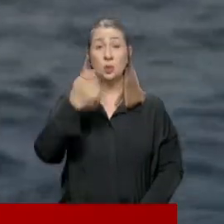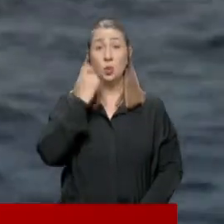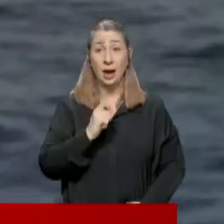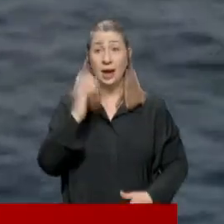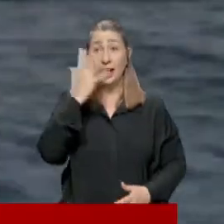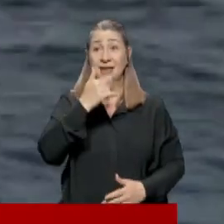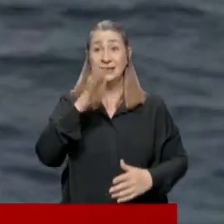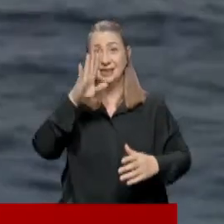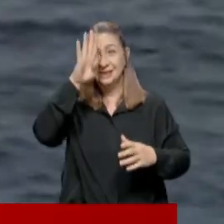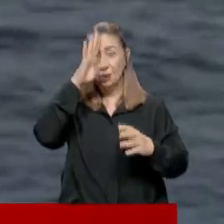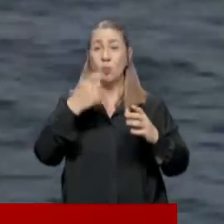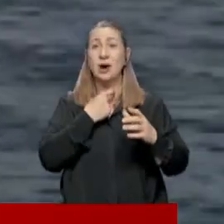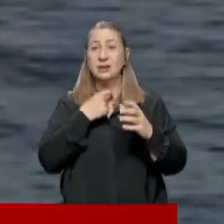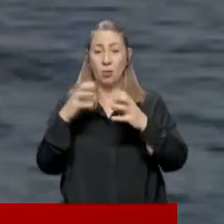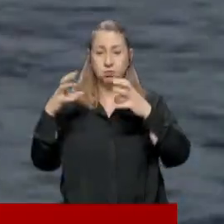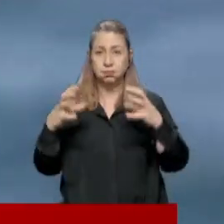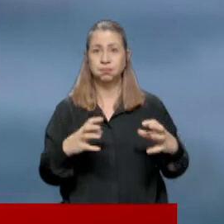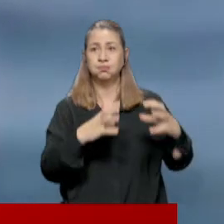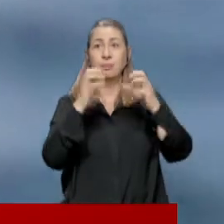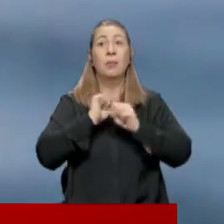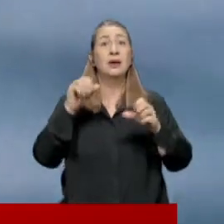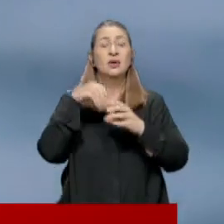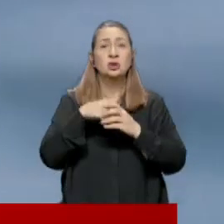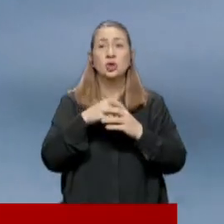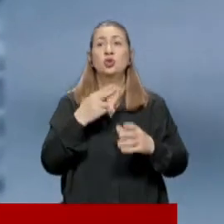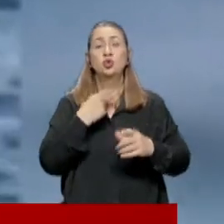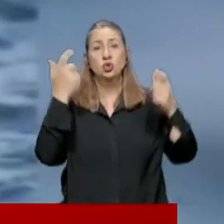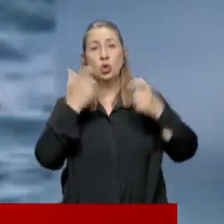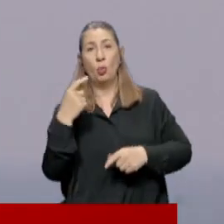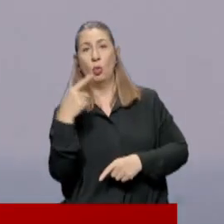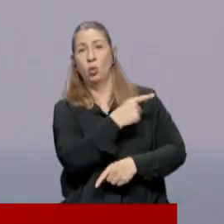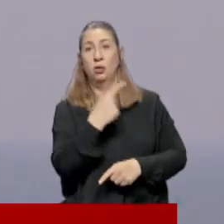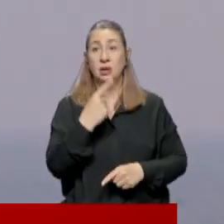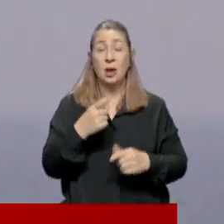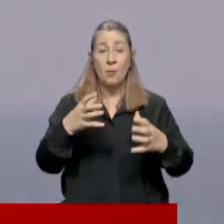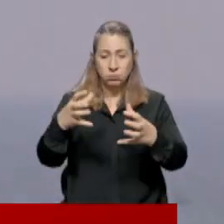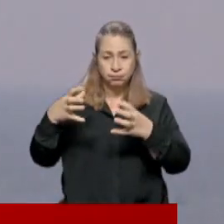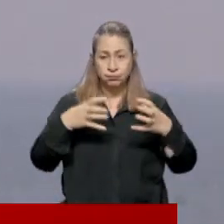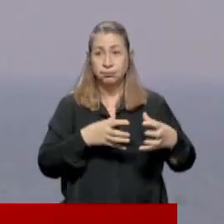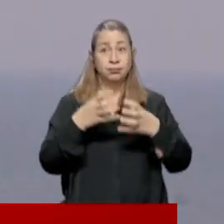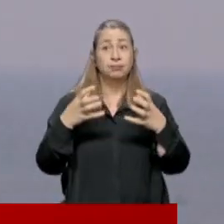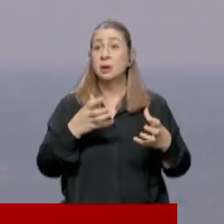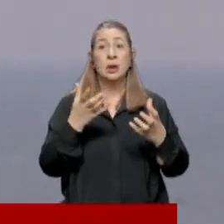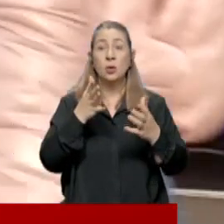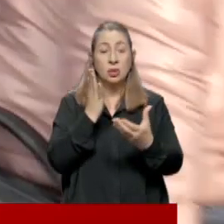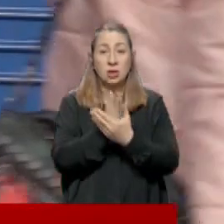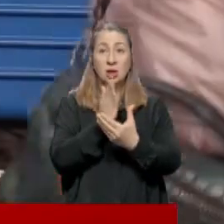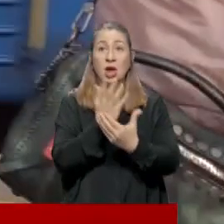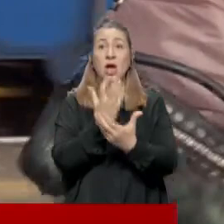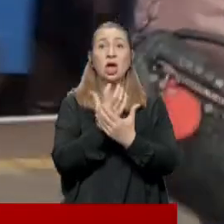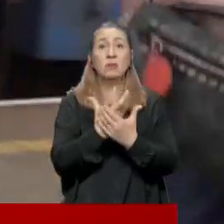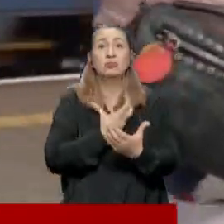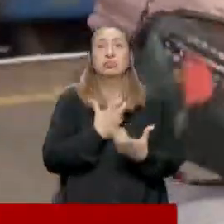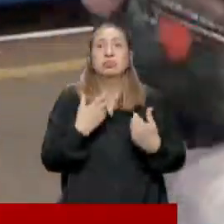Ukrayna, Karadeniz'den İstanbul Boğazı'na kadar sürüklenen mayınlar için Rusya'yı sorumlu tuttu. Mayınların donanma envanterine kayıtlı